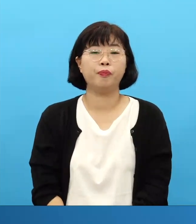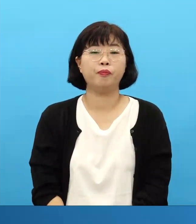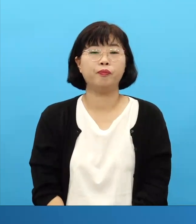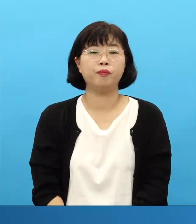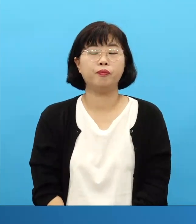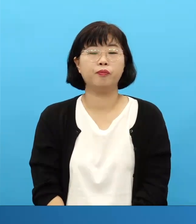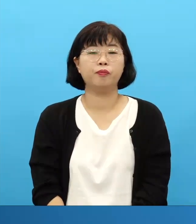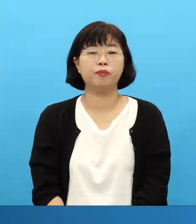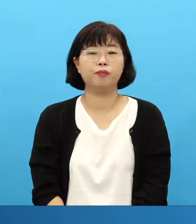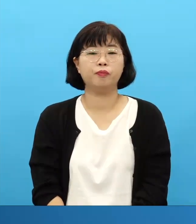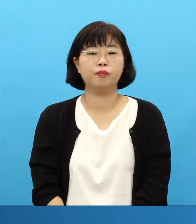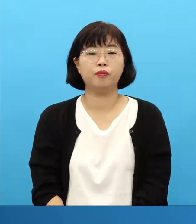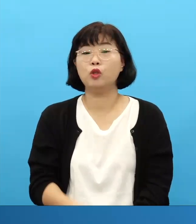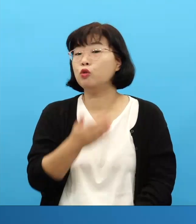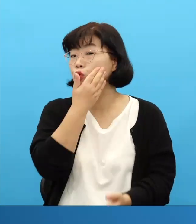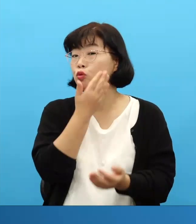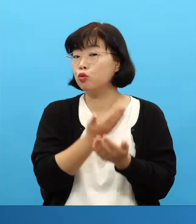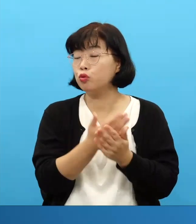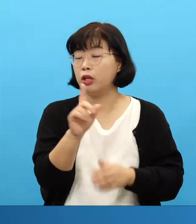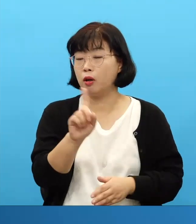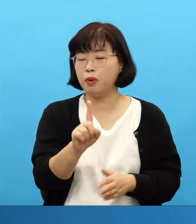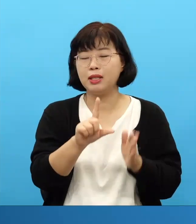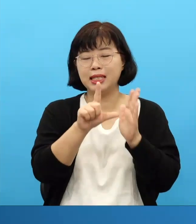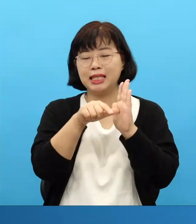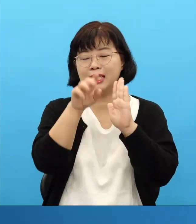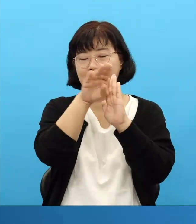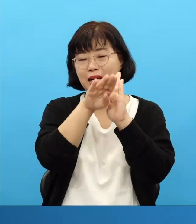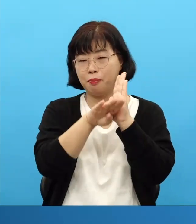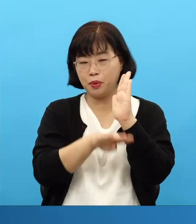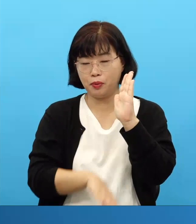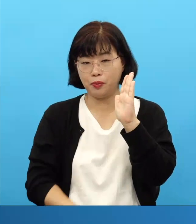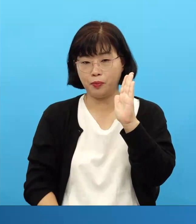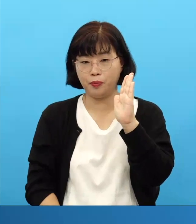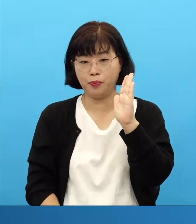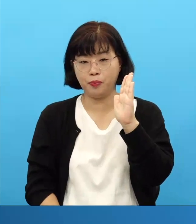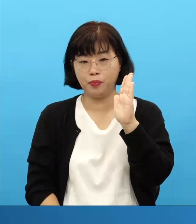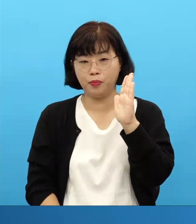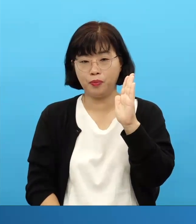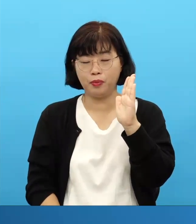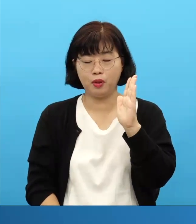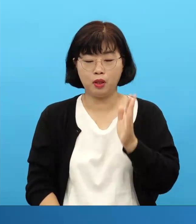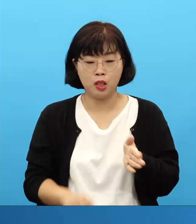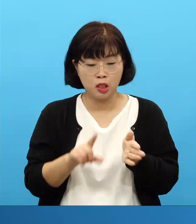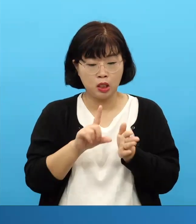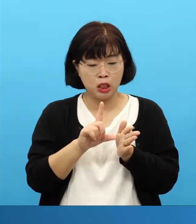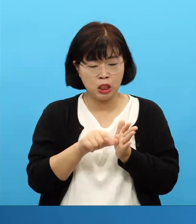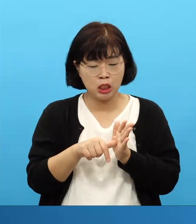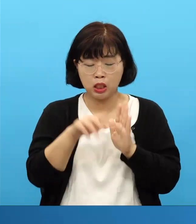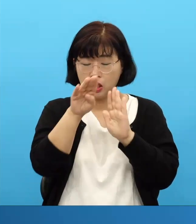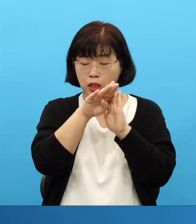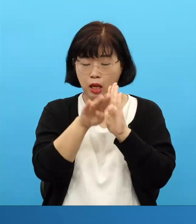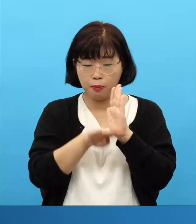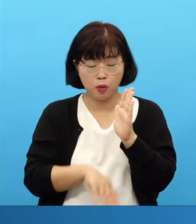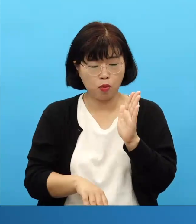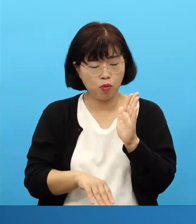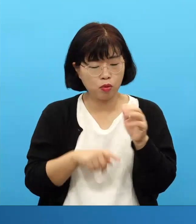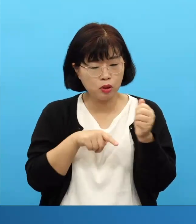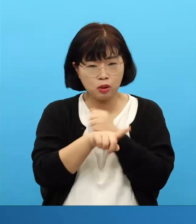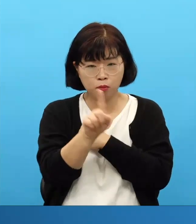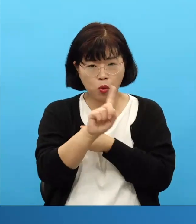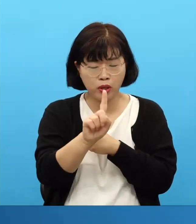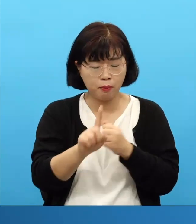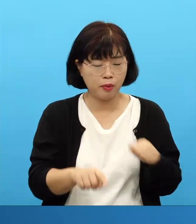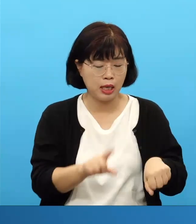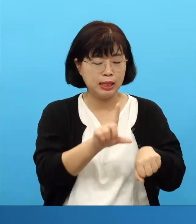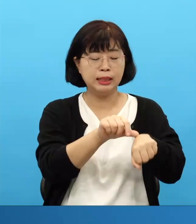중요한 것은 시간표입니다. But the important thing is the time schedule. 어떤 면에서 이게 타임을 말하는 게 아니고요. 하나님의 시간표. And more than